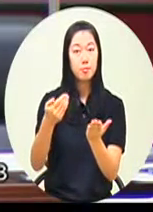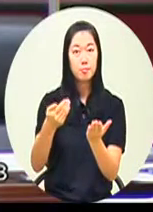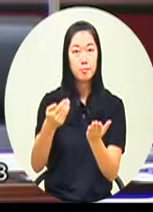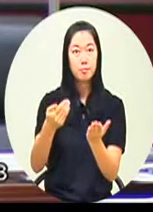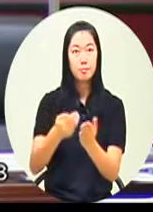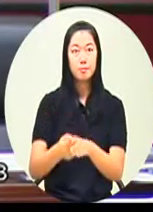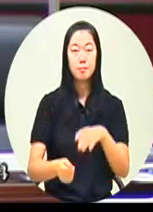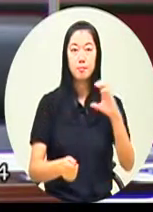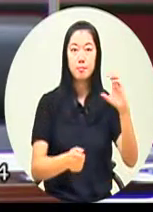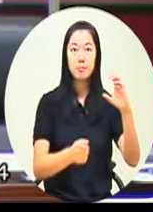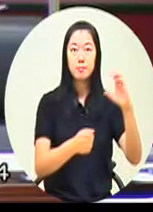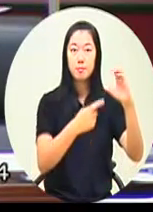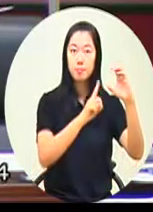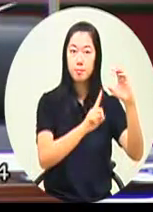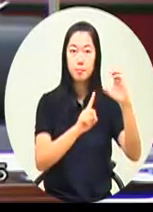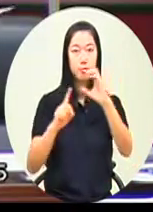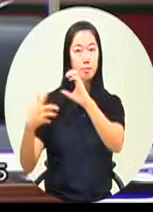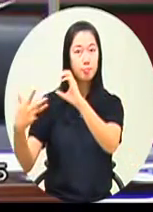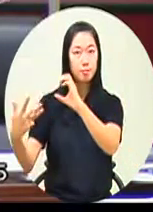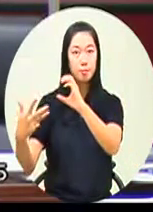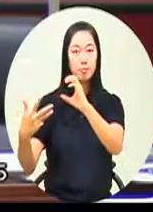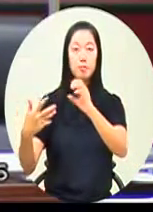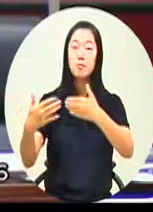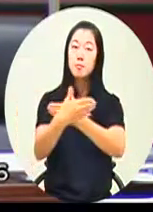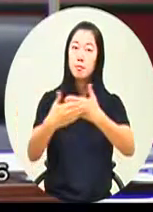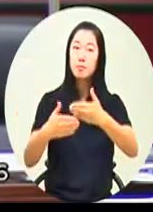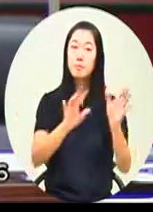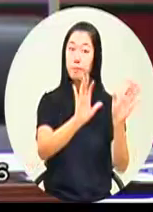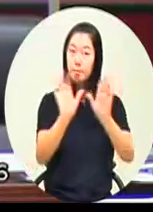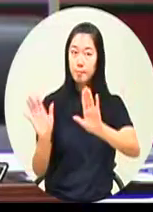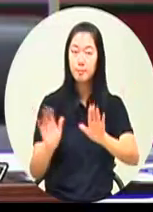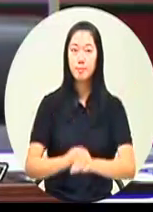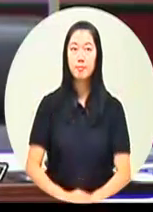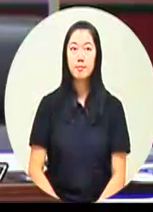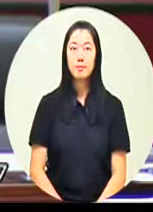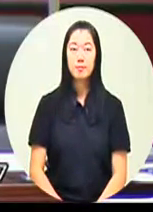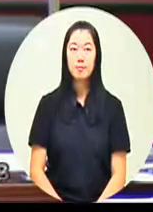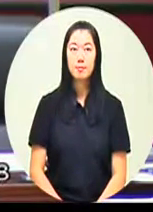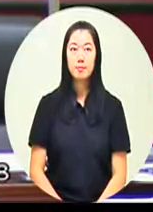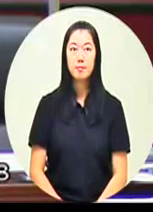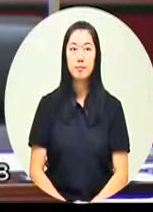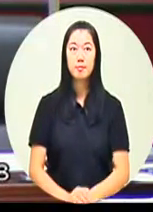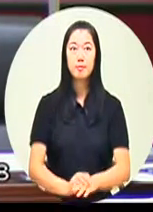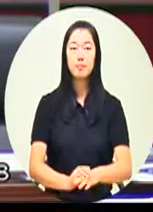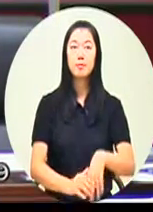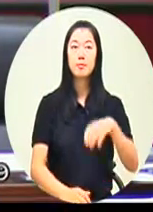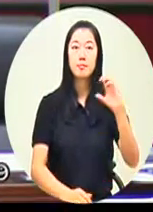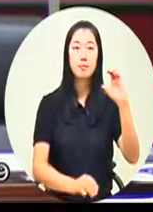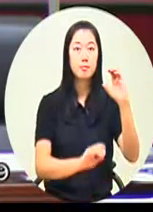到西八营运情形，就是从西万到西四至